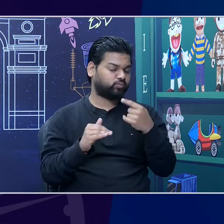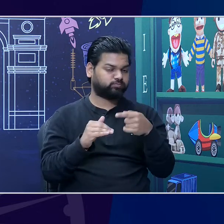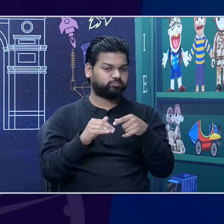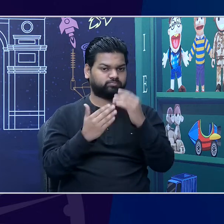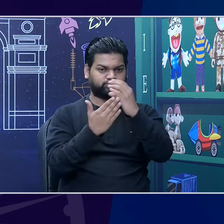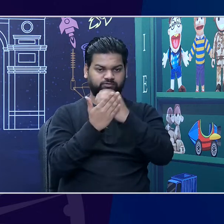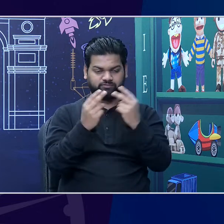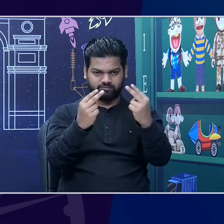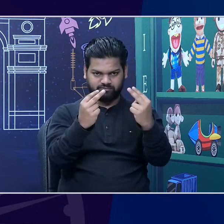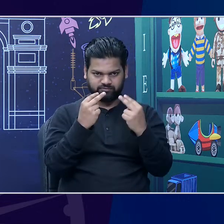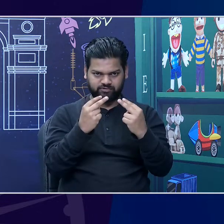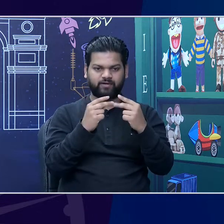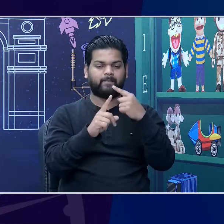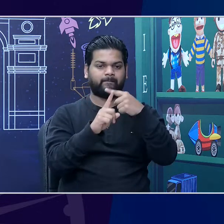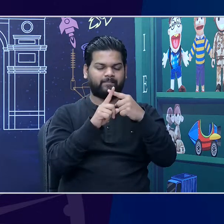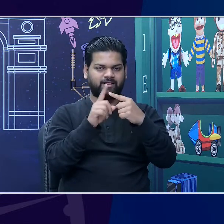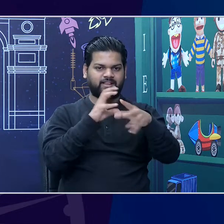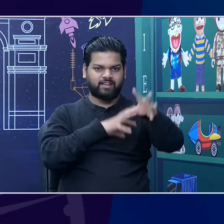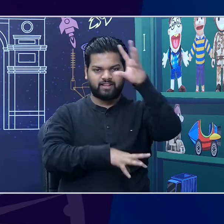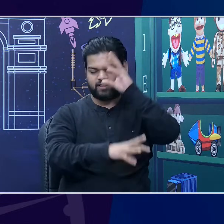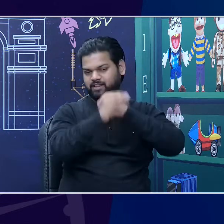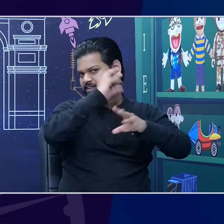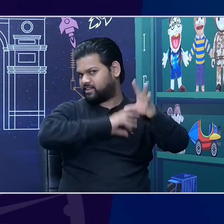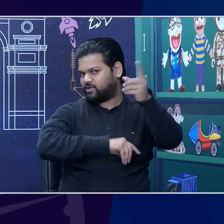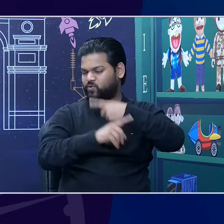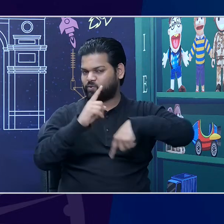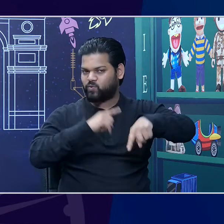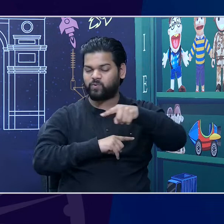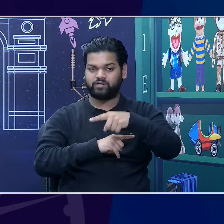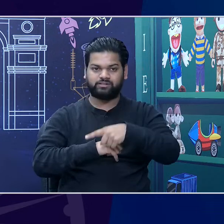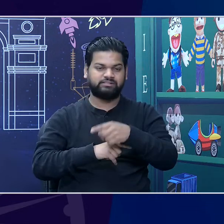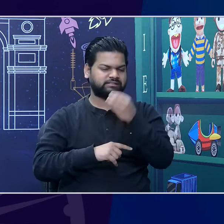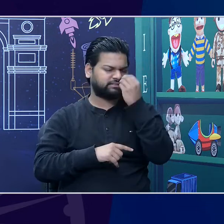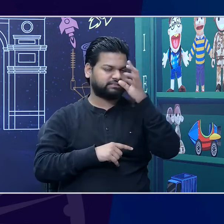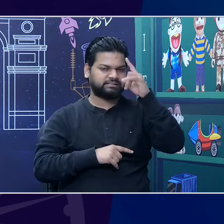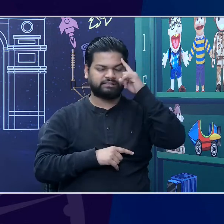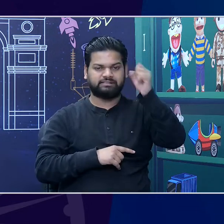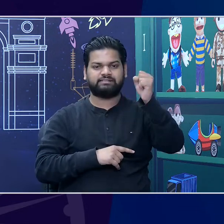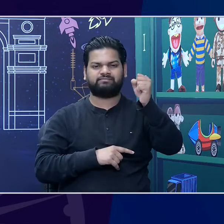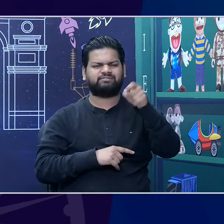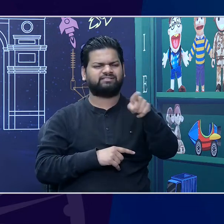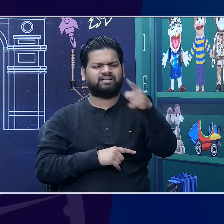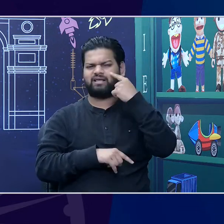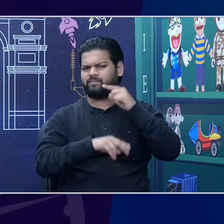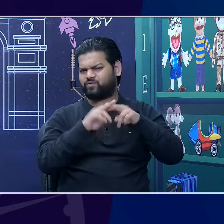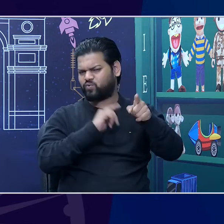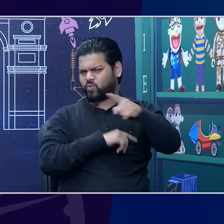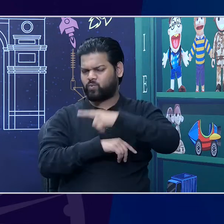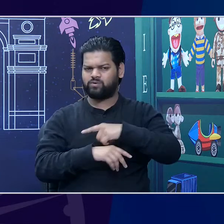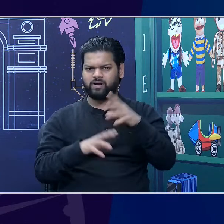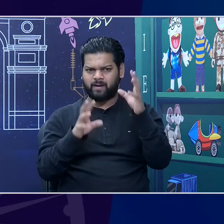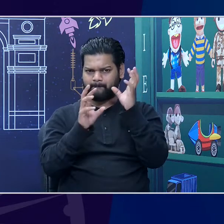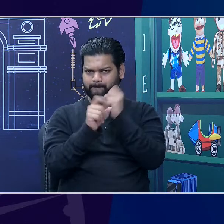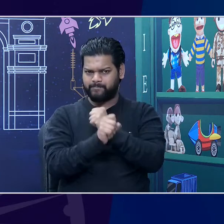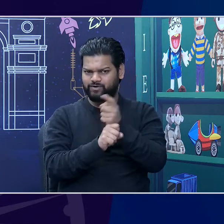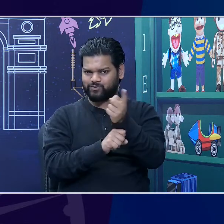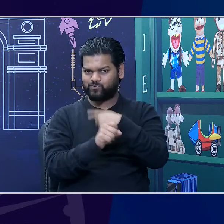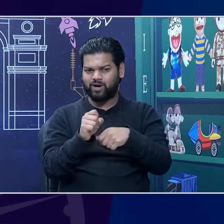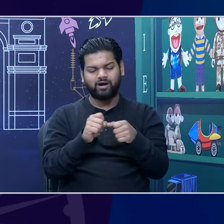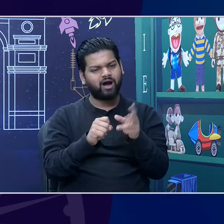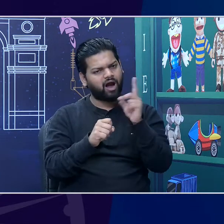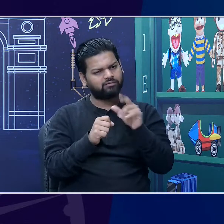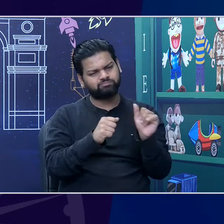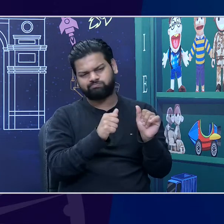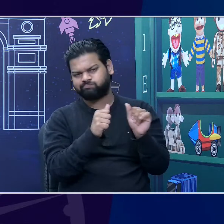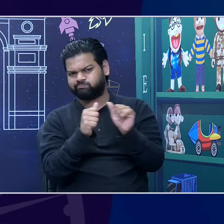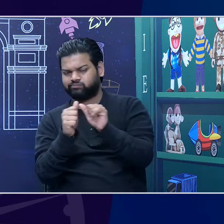अच्छे से याद हो गए होंगे, और नहीं हुए तो वो दोबारा से को देख सकते हैं और एक कहीं नोट कर सकते हैं। हाँ,